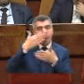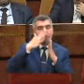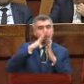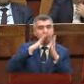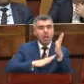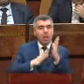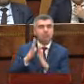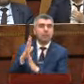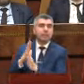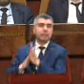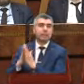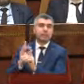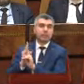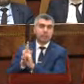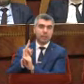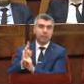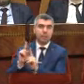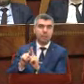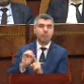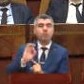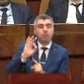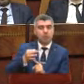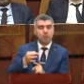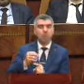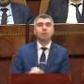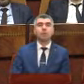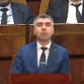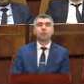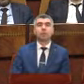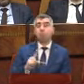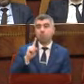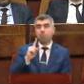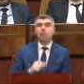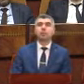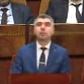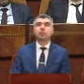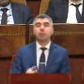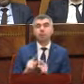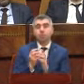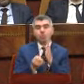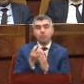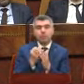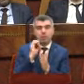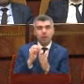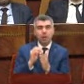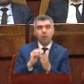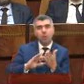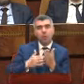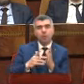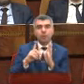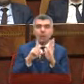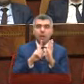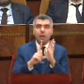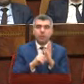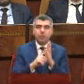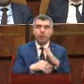منذ القدم وأثبت نجاعته في مجموعة من المجالات، ولكن مع تطور العصر كان القانون يسمح